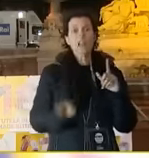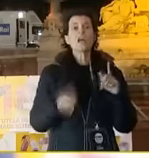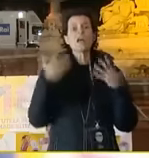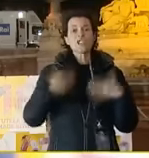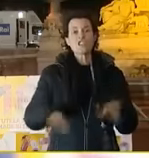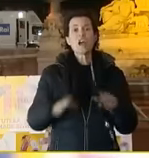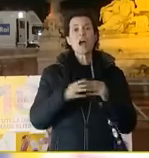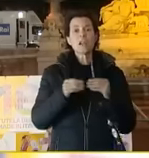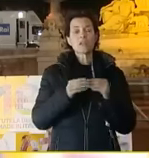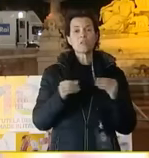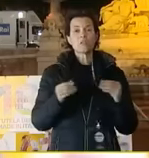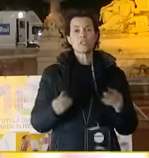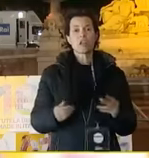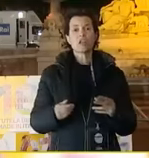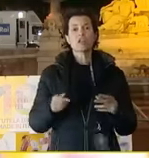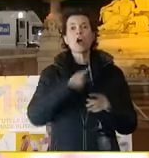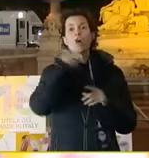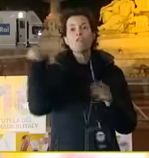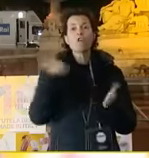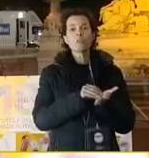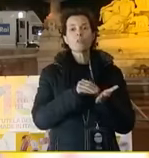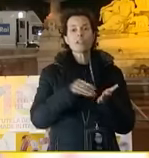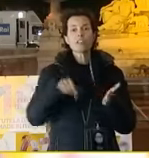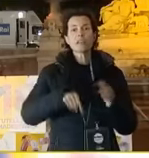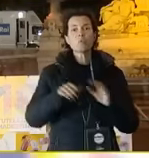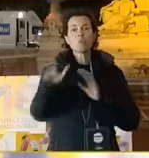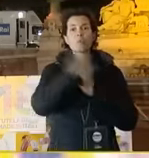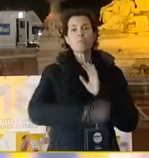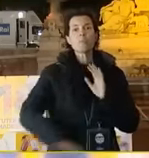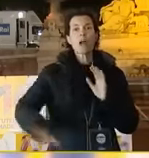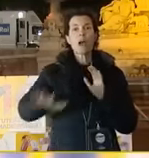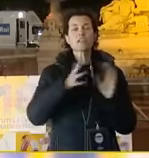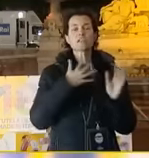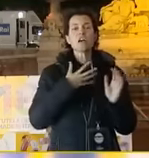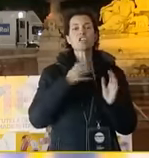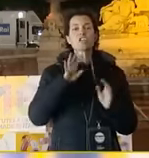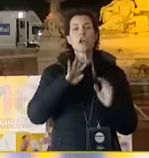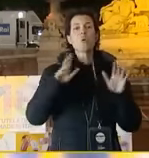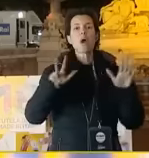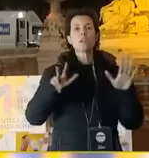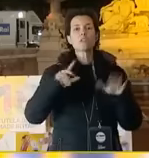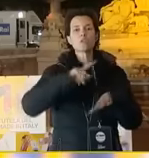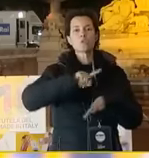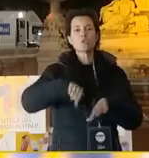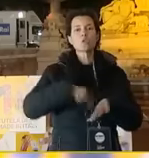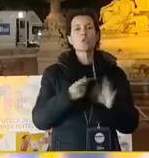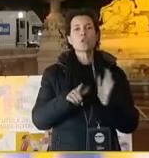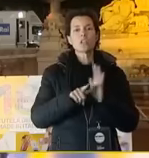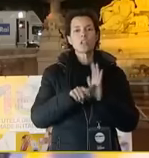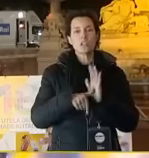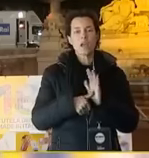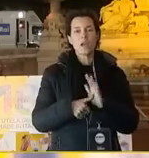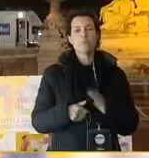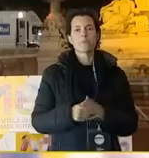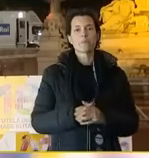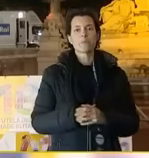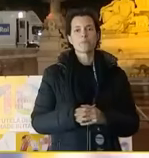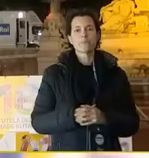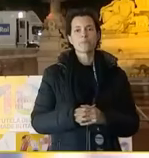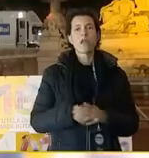piazza, lo state facendo. Avete 48 ore di tempo per andarli a prendere a casa, i vostri amici, i vostri